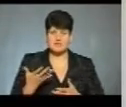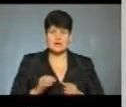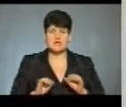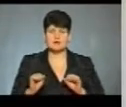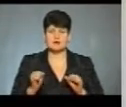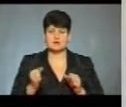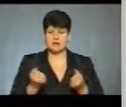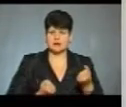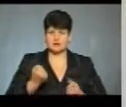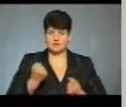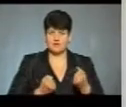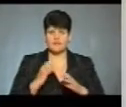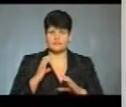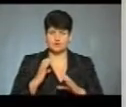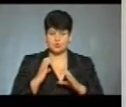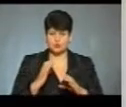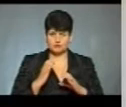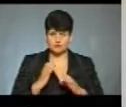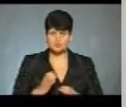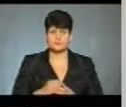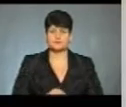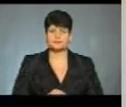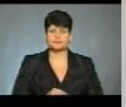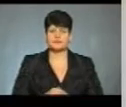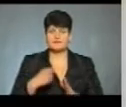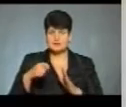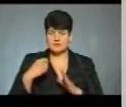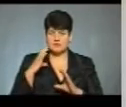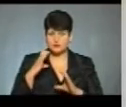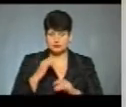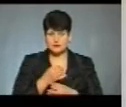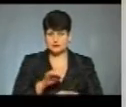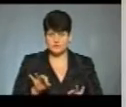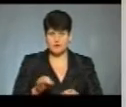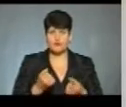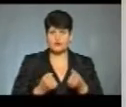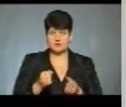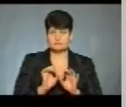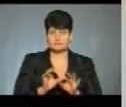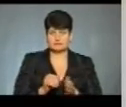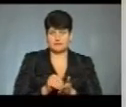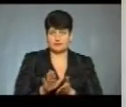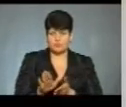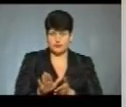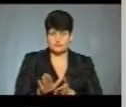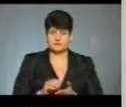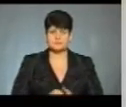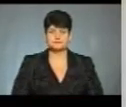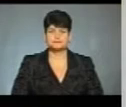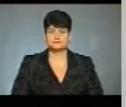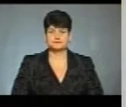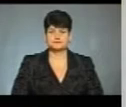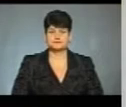автобусом. Відзняти автобус керівник підприємства не дозволив. Водій від коментарів відмовився. Подробиці у сюжеті Любові